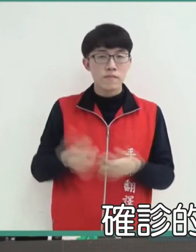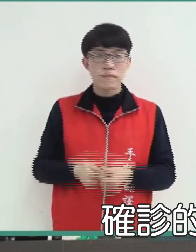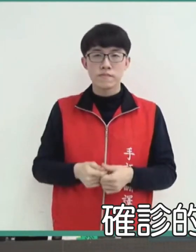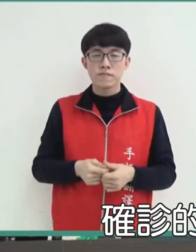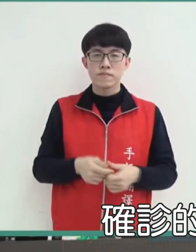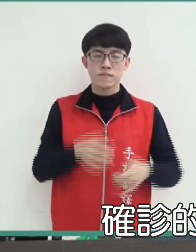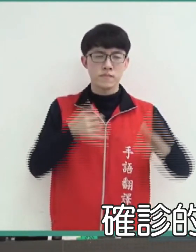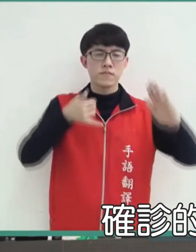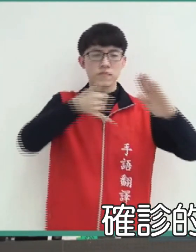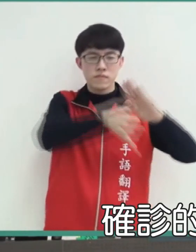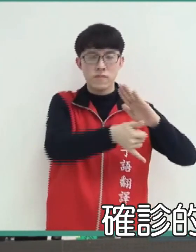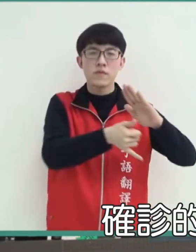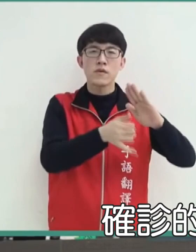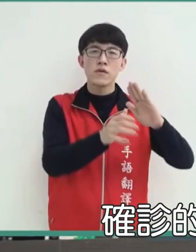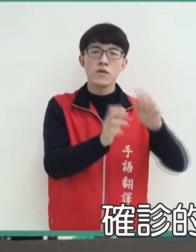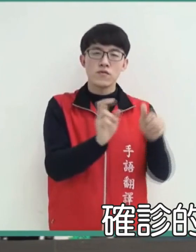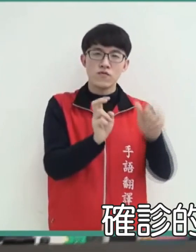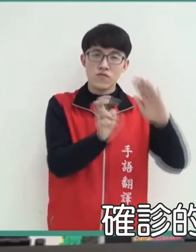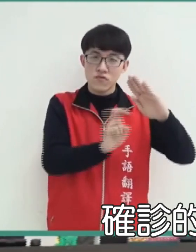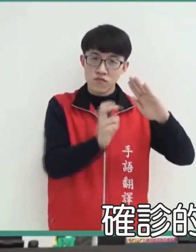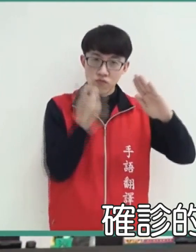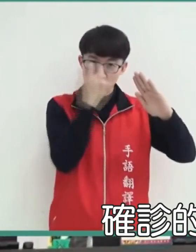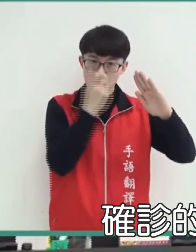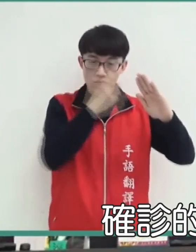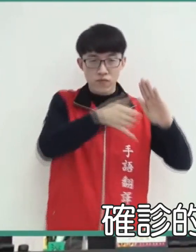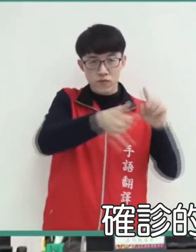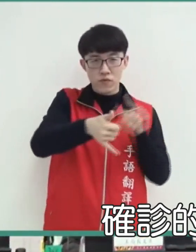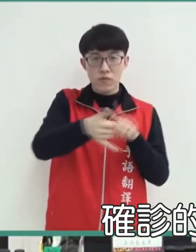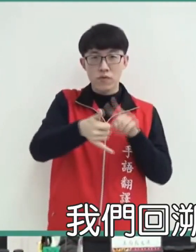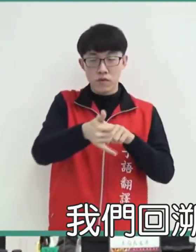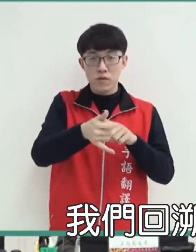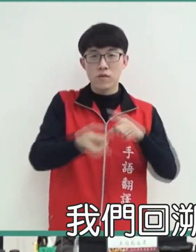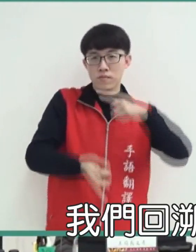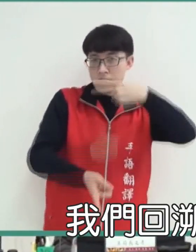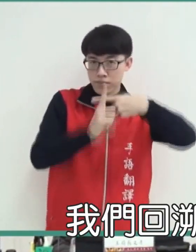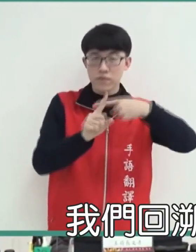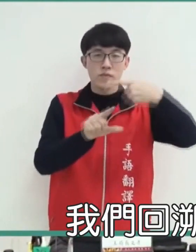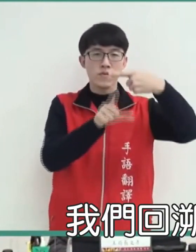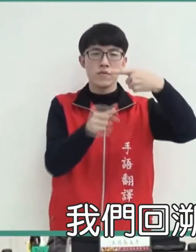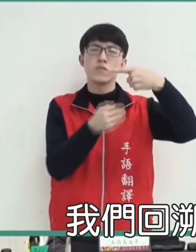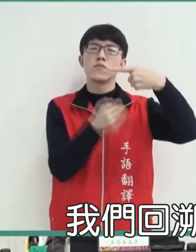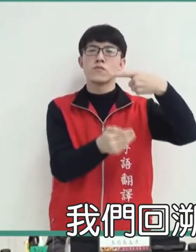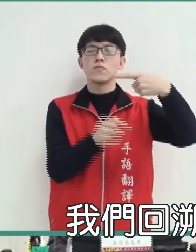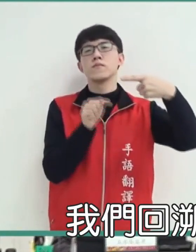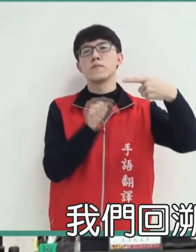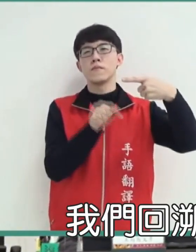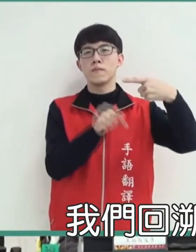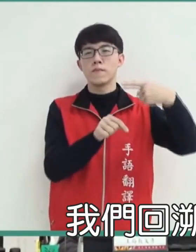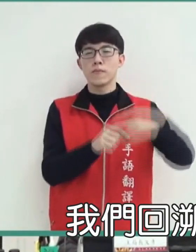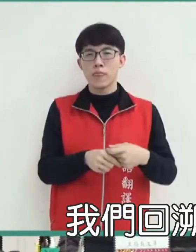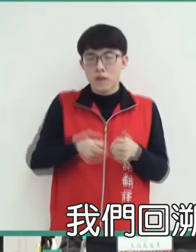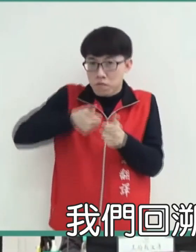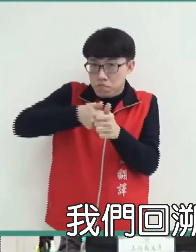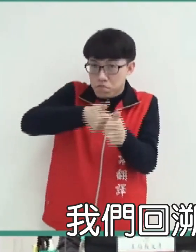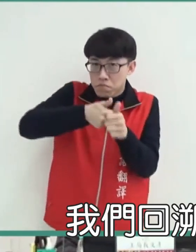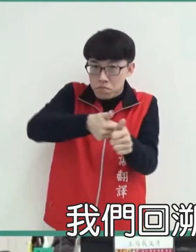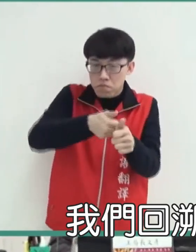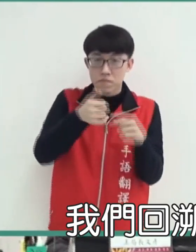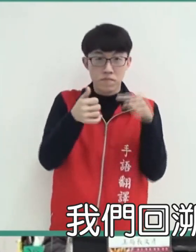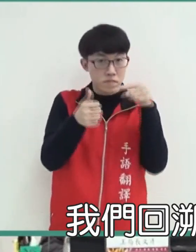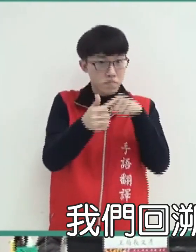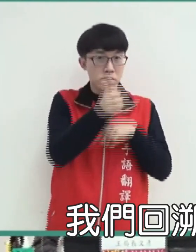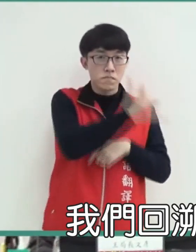居服员，那他在1月9号确诊，我们回溯他的这个足迹，